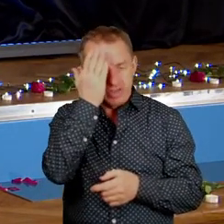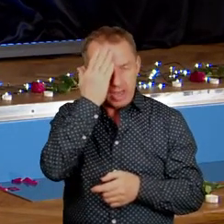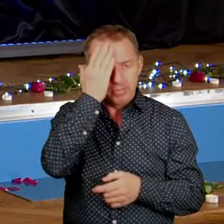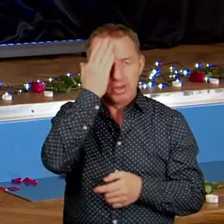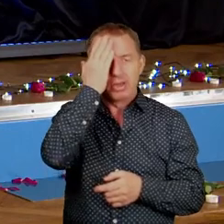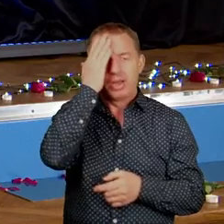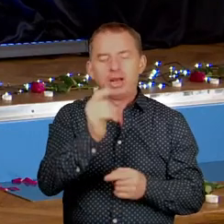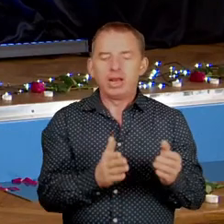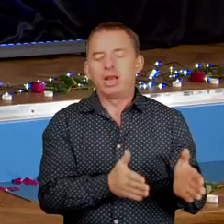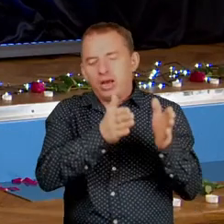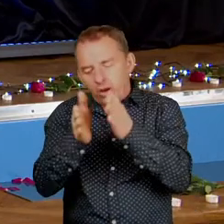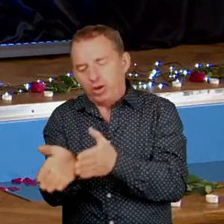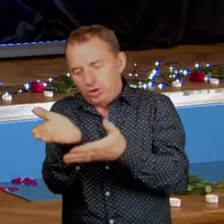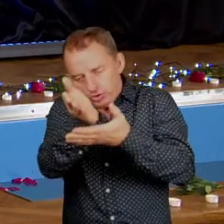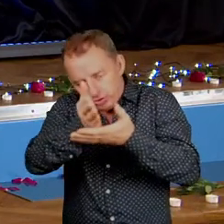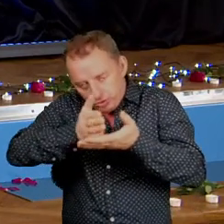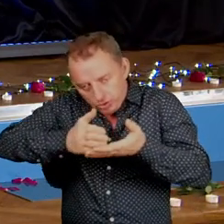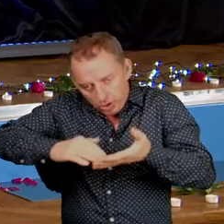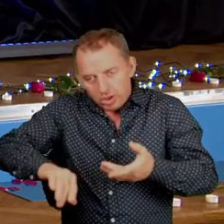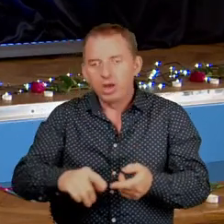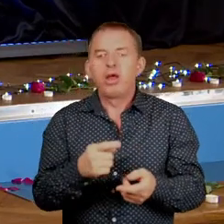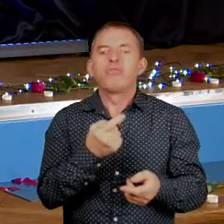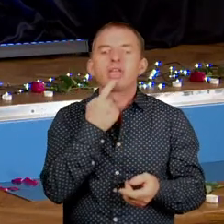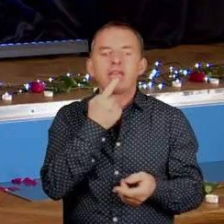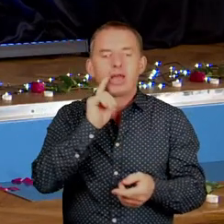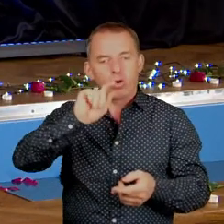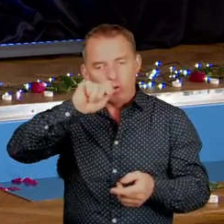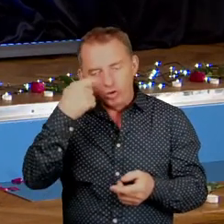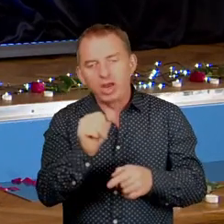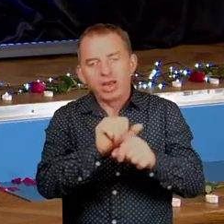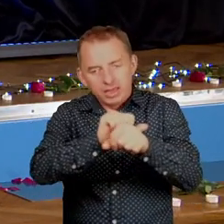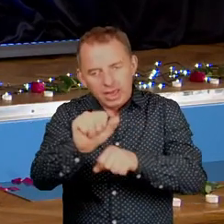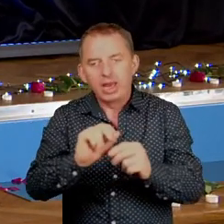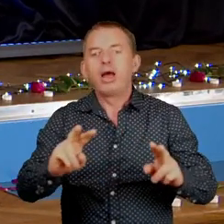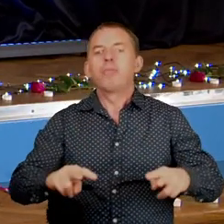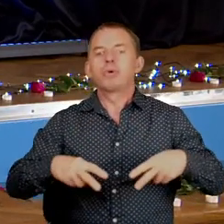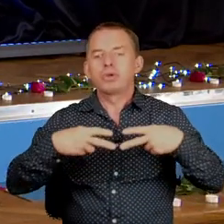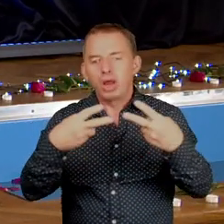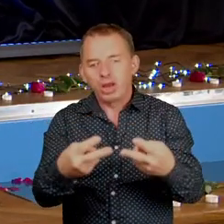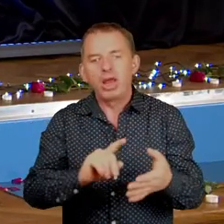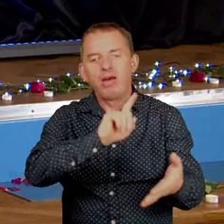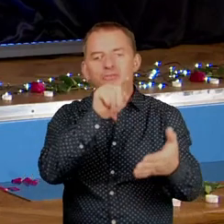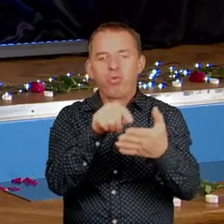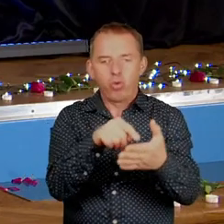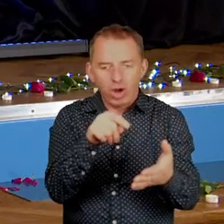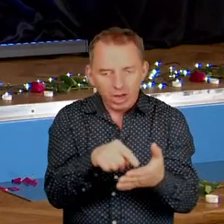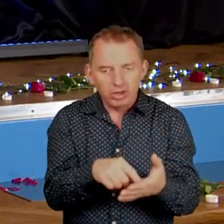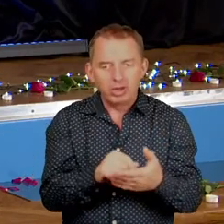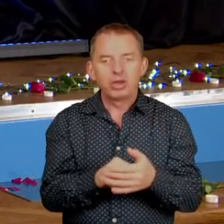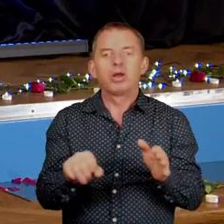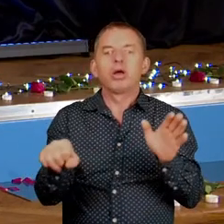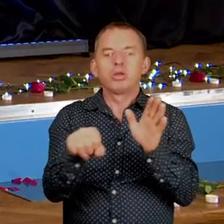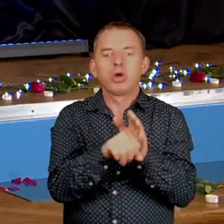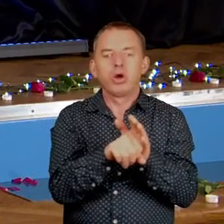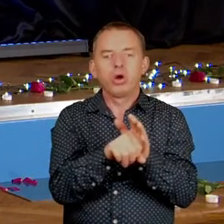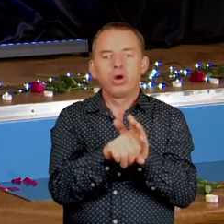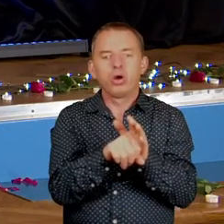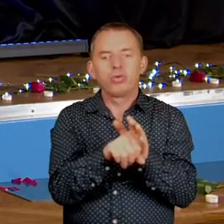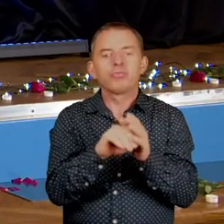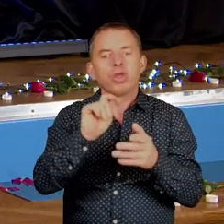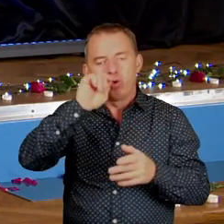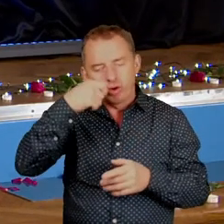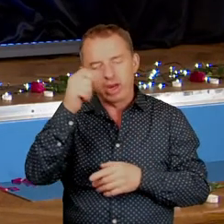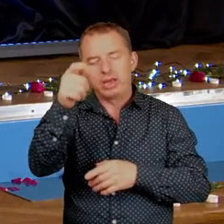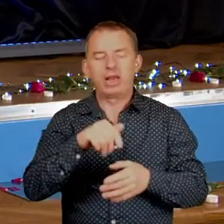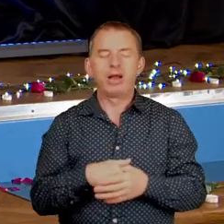ta kolejna część, która jest w języku ukraińskim, jest przekazywana właśnie w Ukrainę.